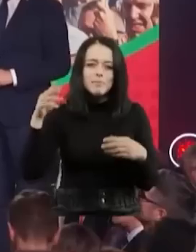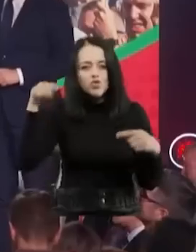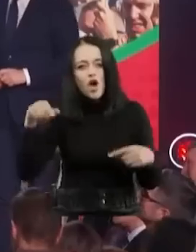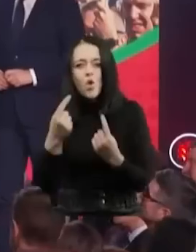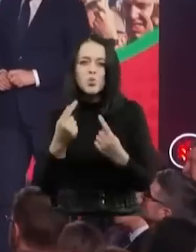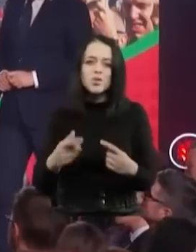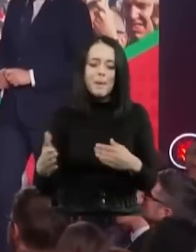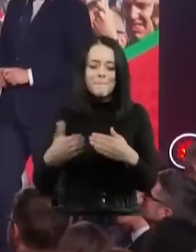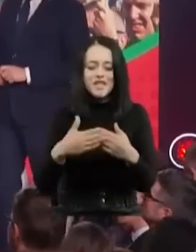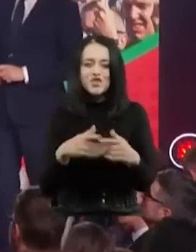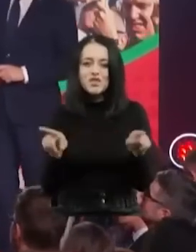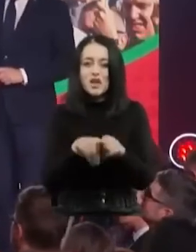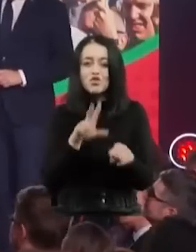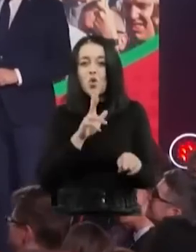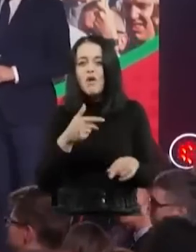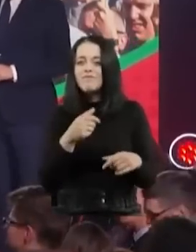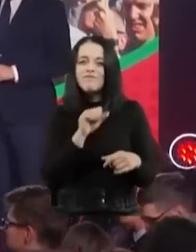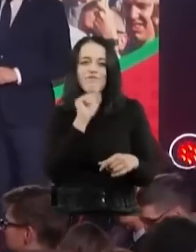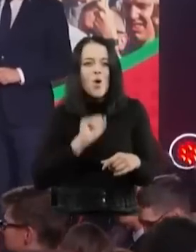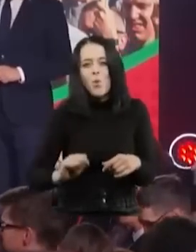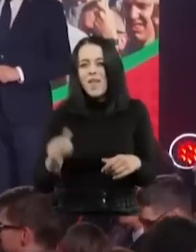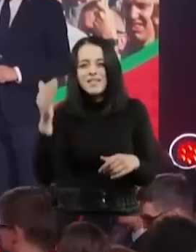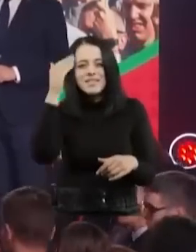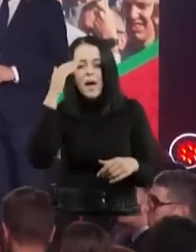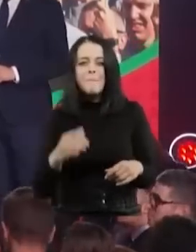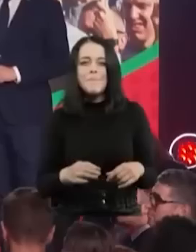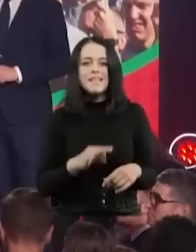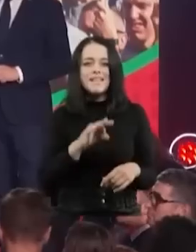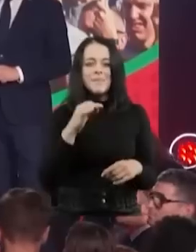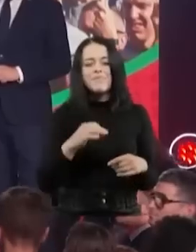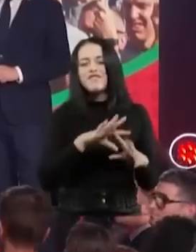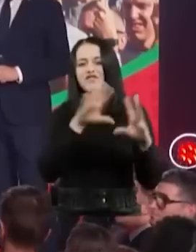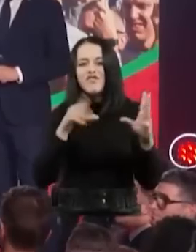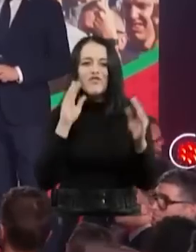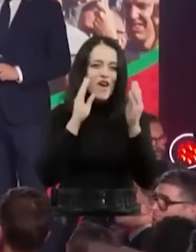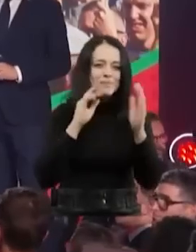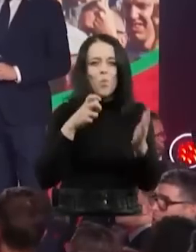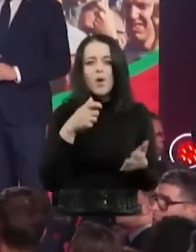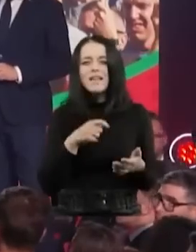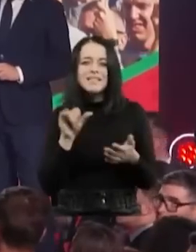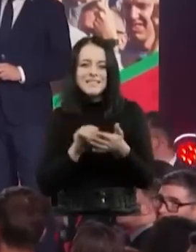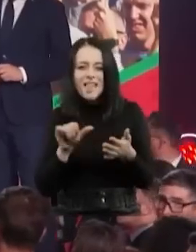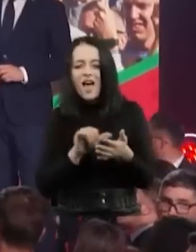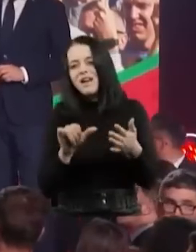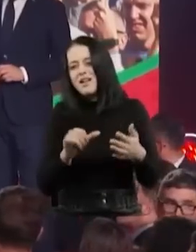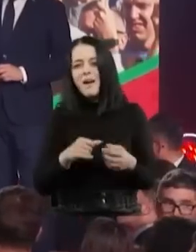zniwelowania polskiego, znaczy w ogóle zniesienia możliwości weta w strukturach unijnych, myślę, że zostanie